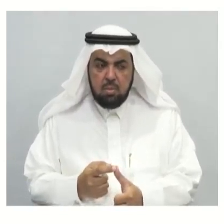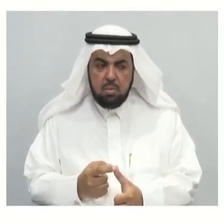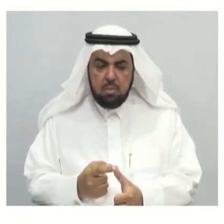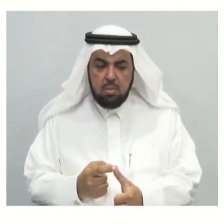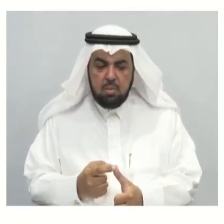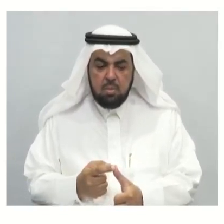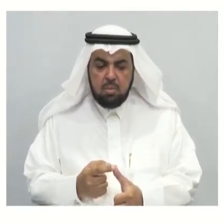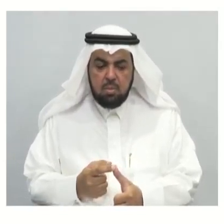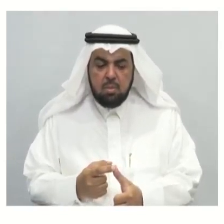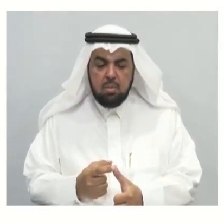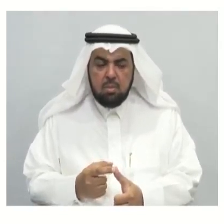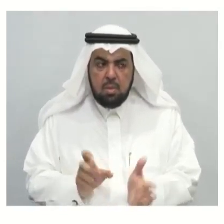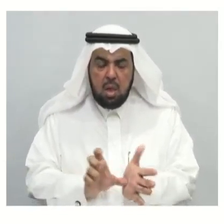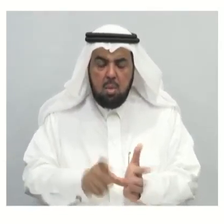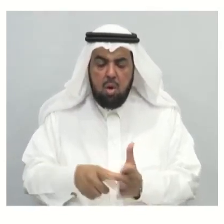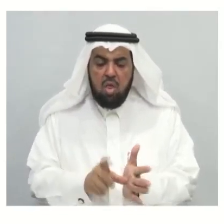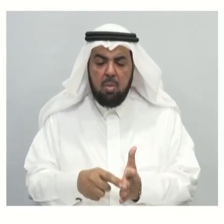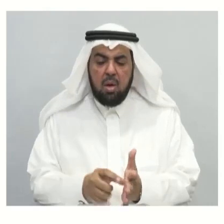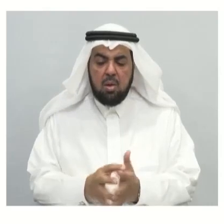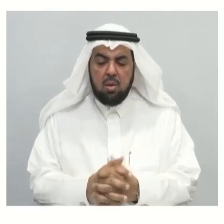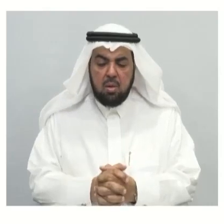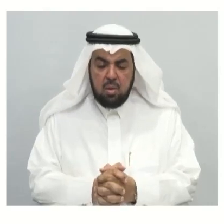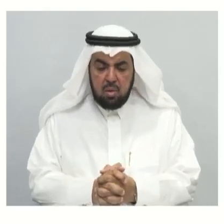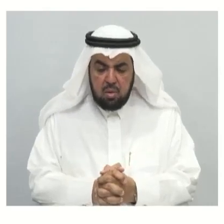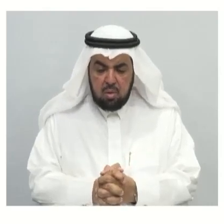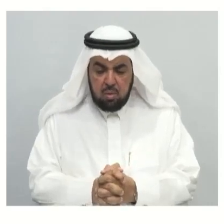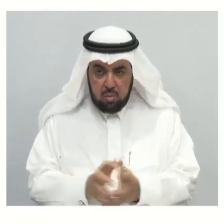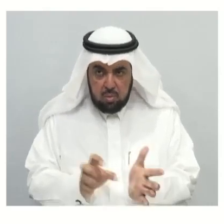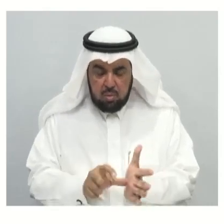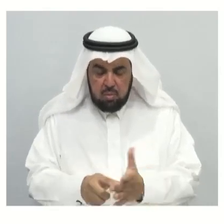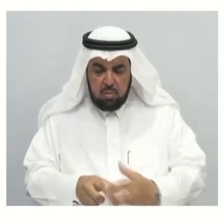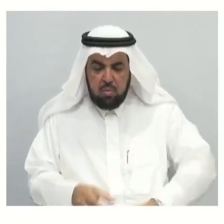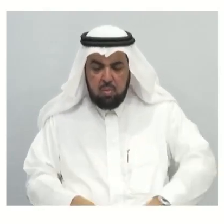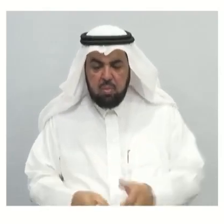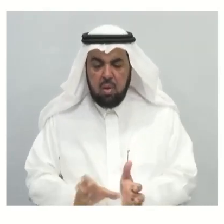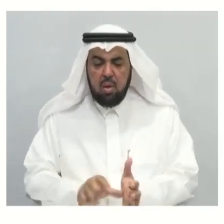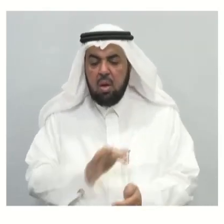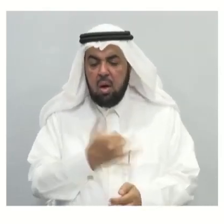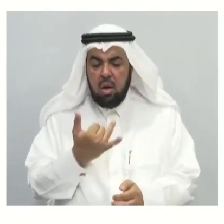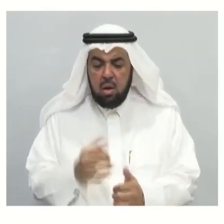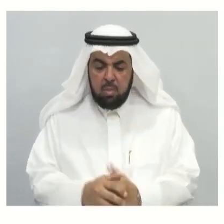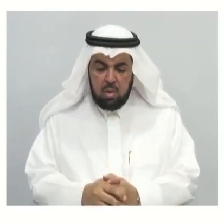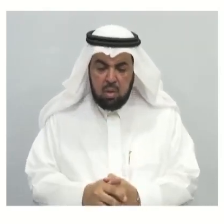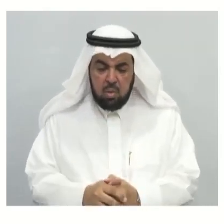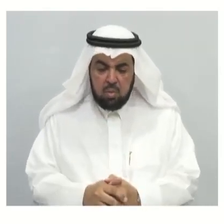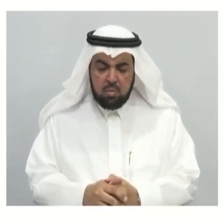بالمنظمات ماذا احسنتم المنظمات العربيه